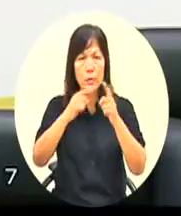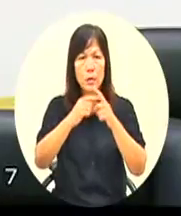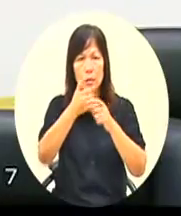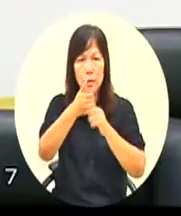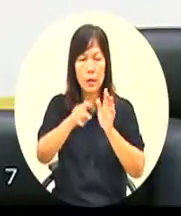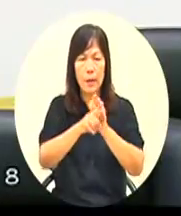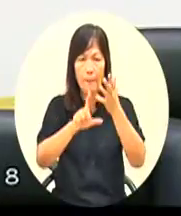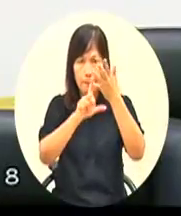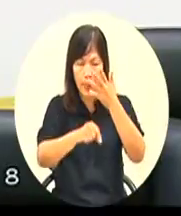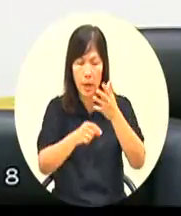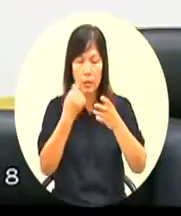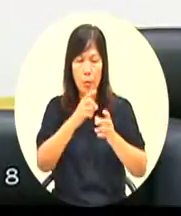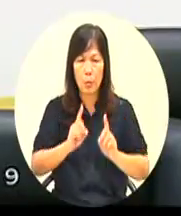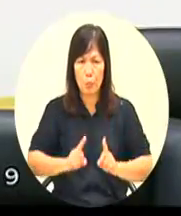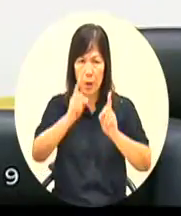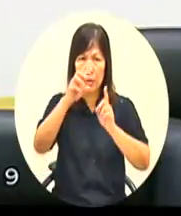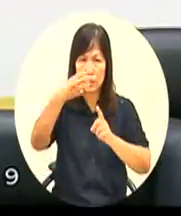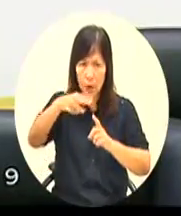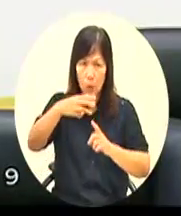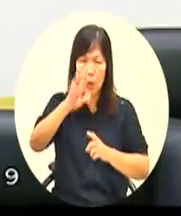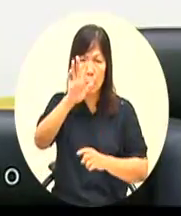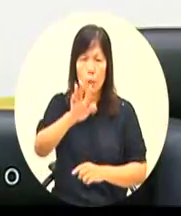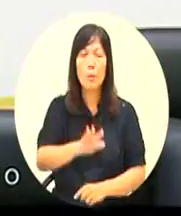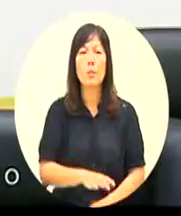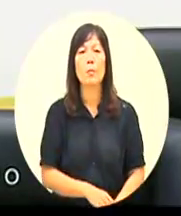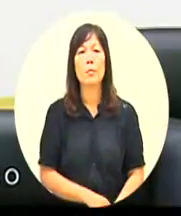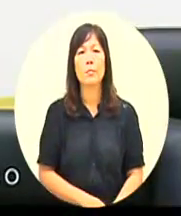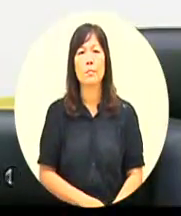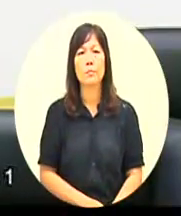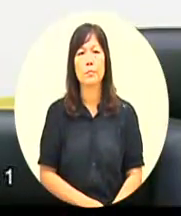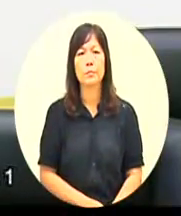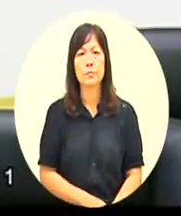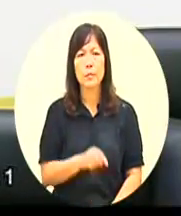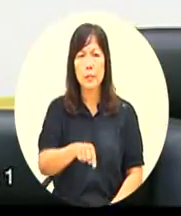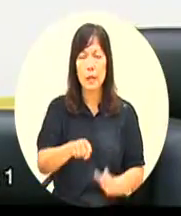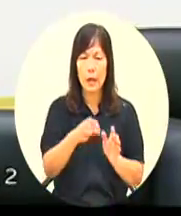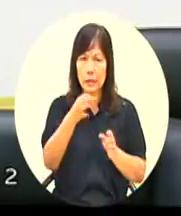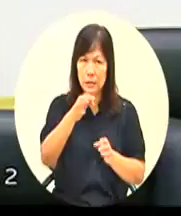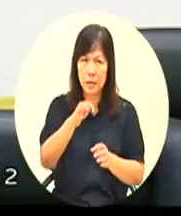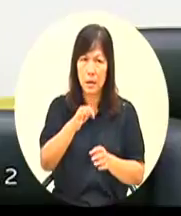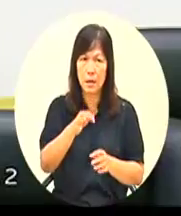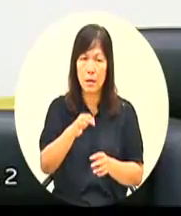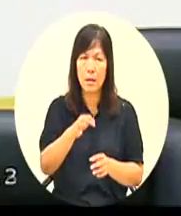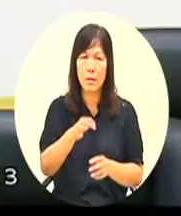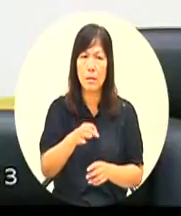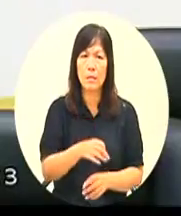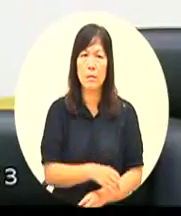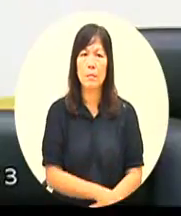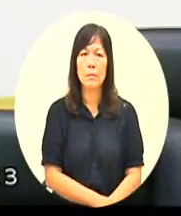8月调涨3块哦。那其实说，这个价钱哦，就是说，